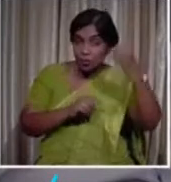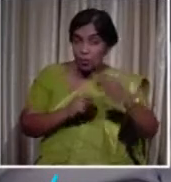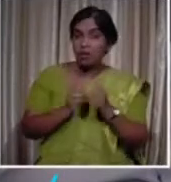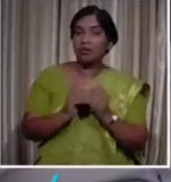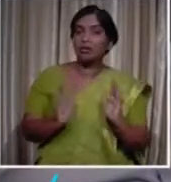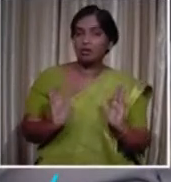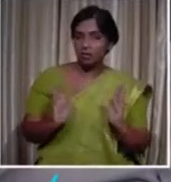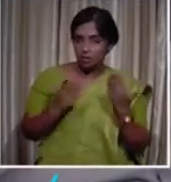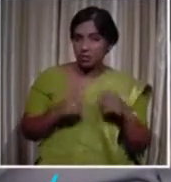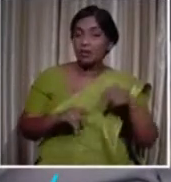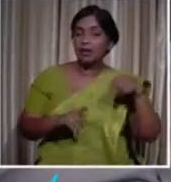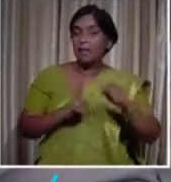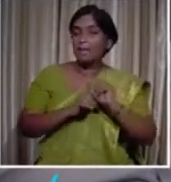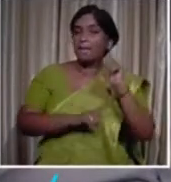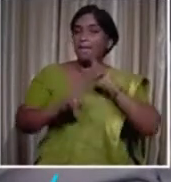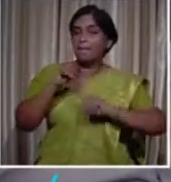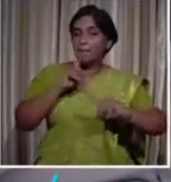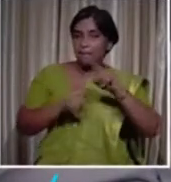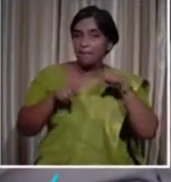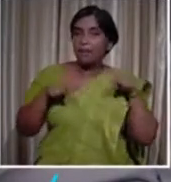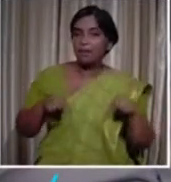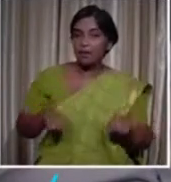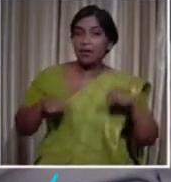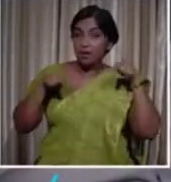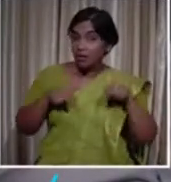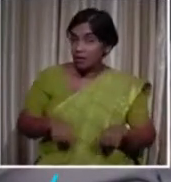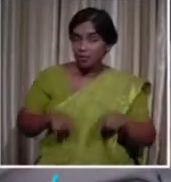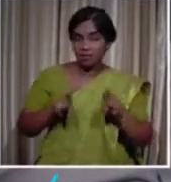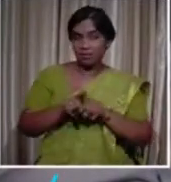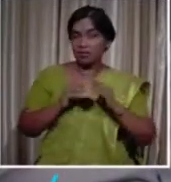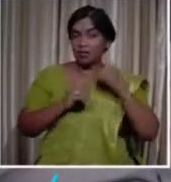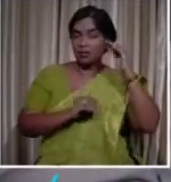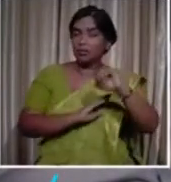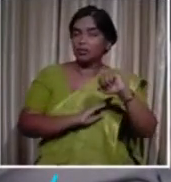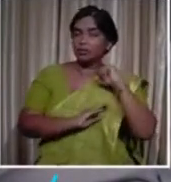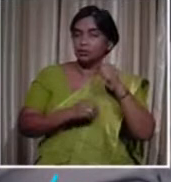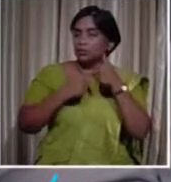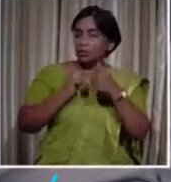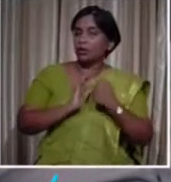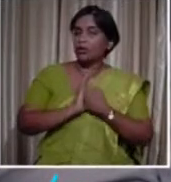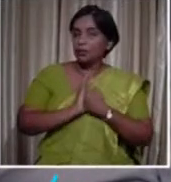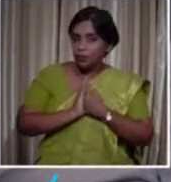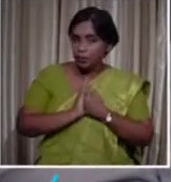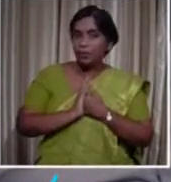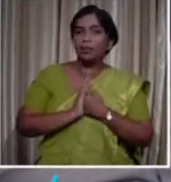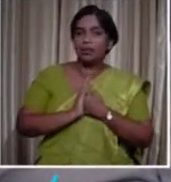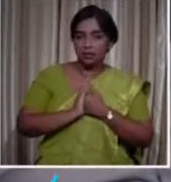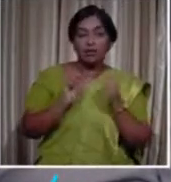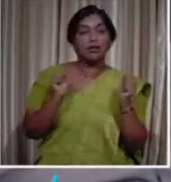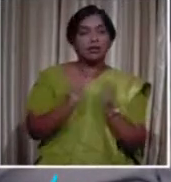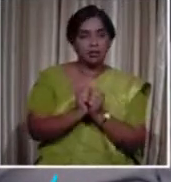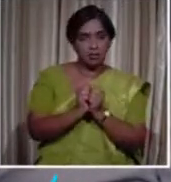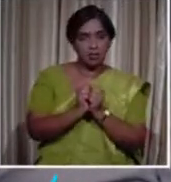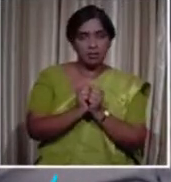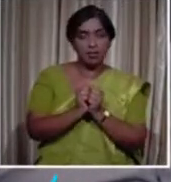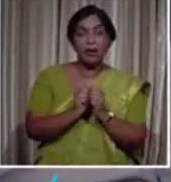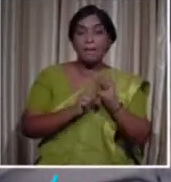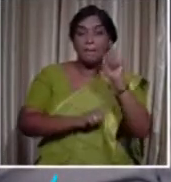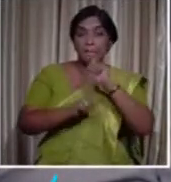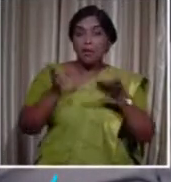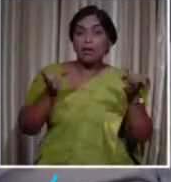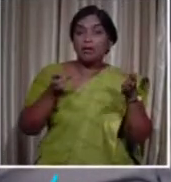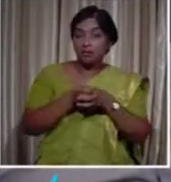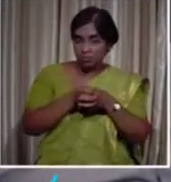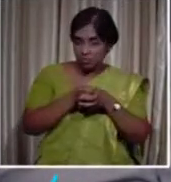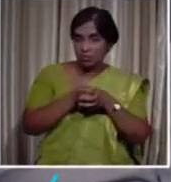කරන්නට මේ පාර්ලිමේන්තුව අදට වඩා ශිෂ්ට හා ගෞරවනීය තැනක් කරන්නට පාර්ලිමේන්තු